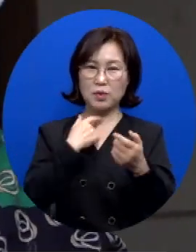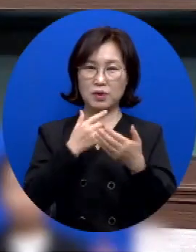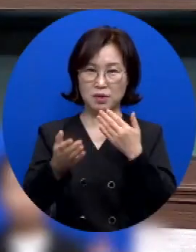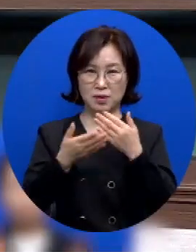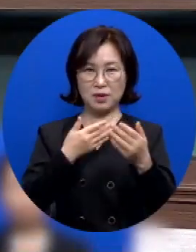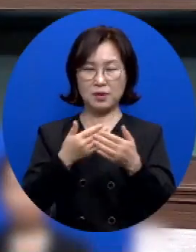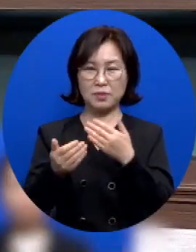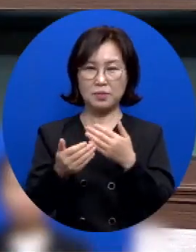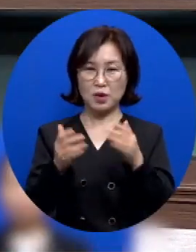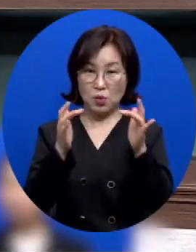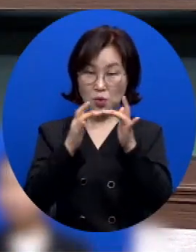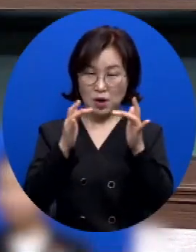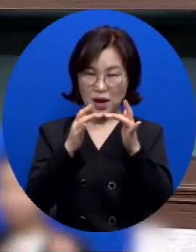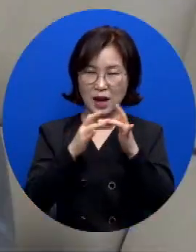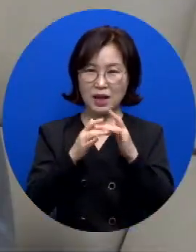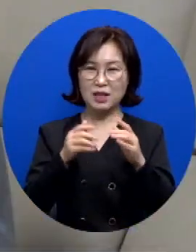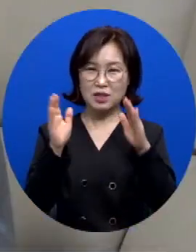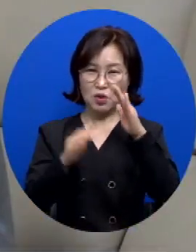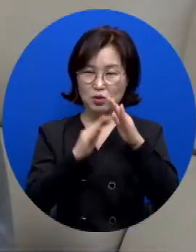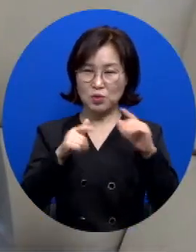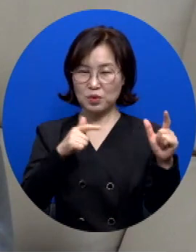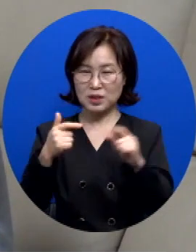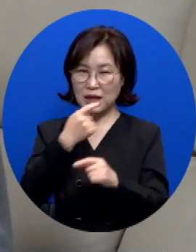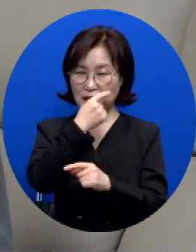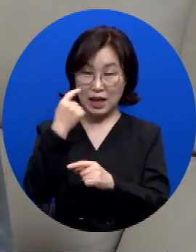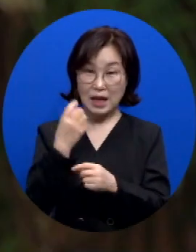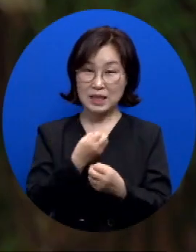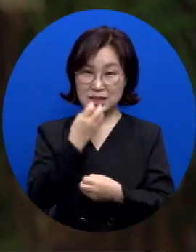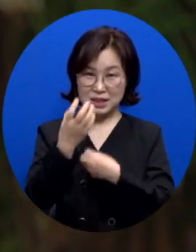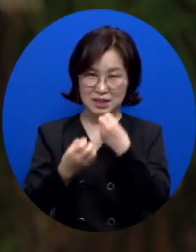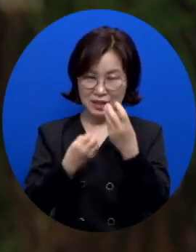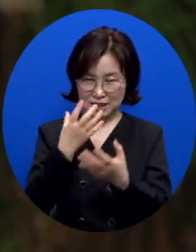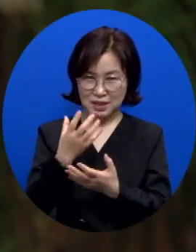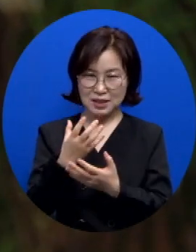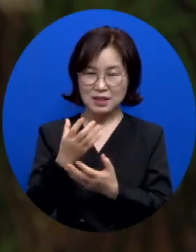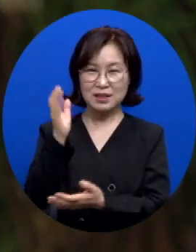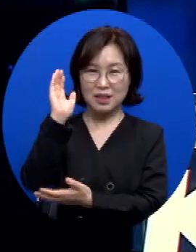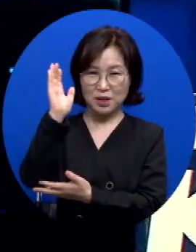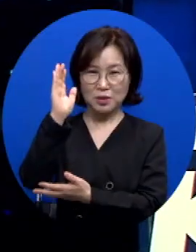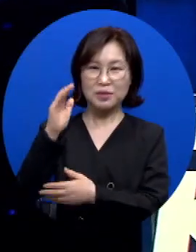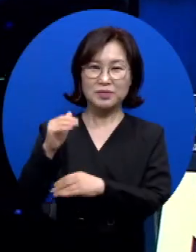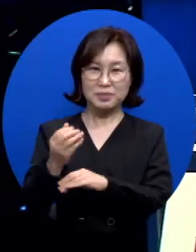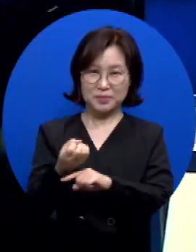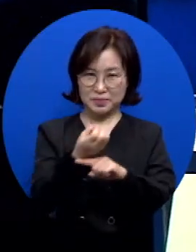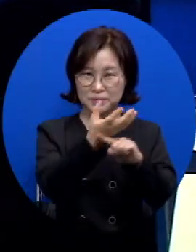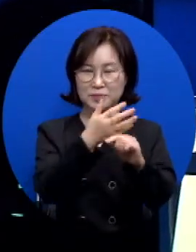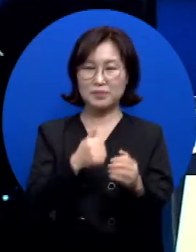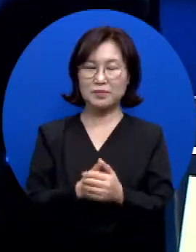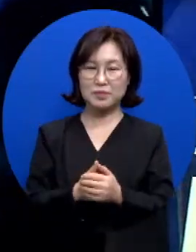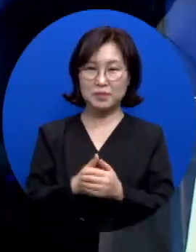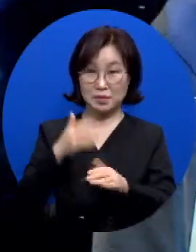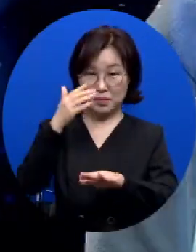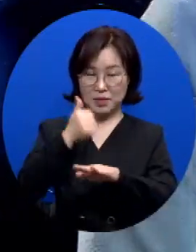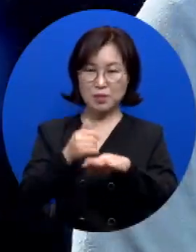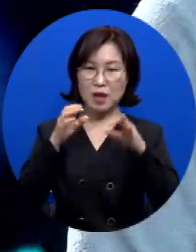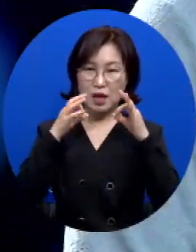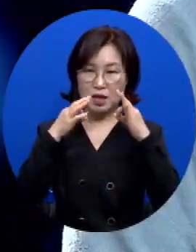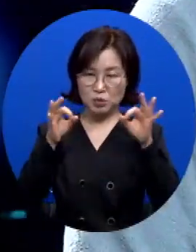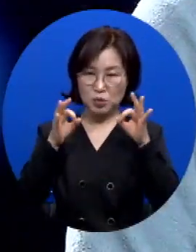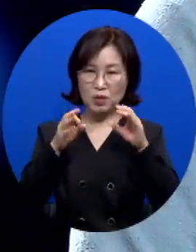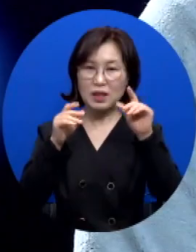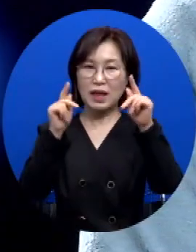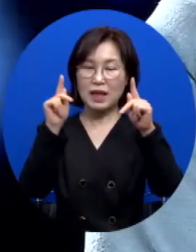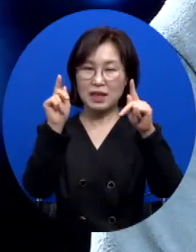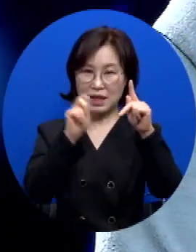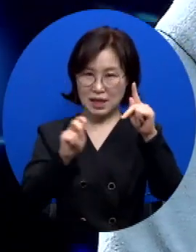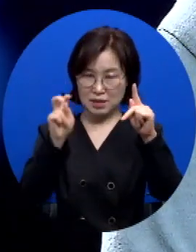국내외 온라인 성도들의 간증 사례들을 SNS를 활용해 전합니다. 마지막 금요일에는 K-가스펠